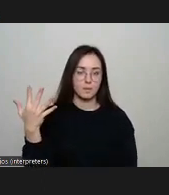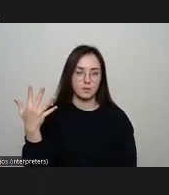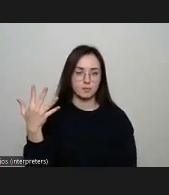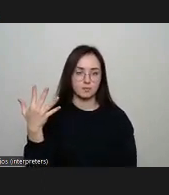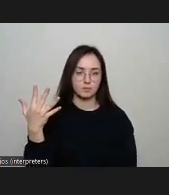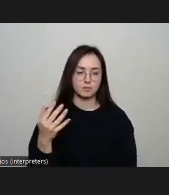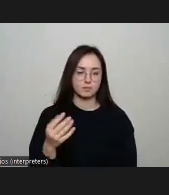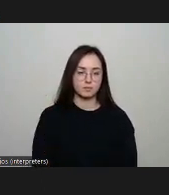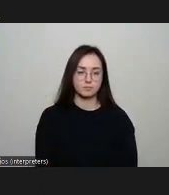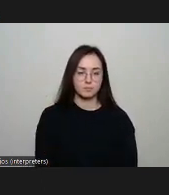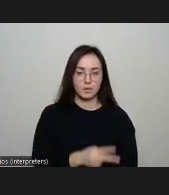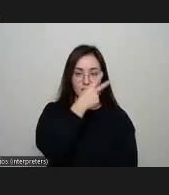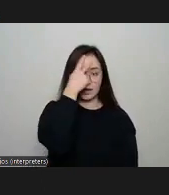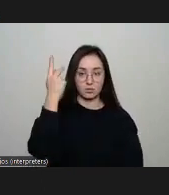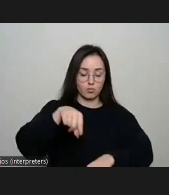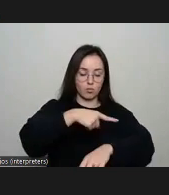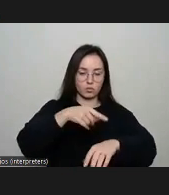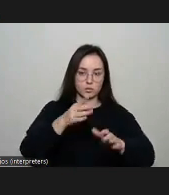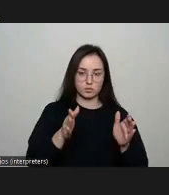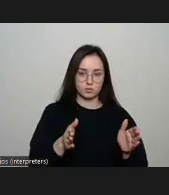Be penkių penkios lietuviškojų laiku.